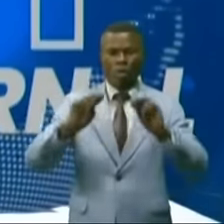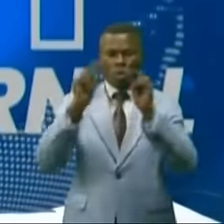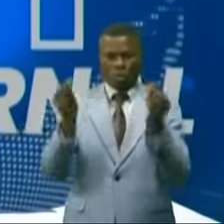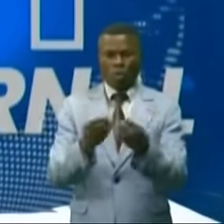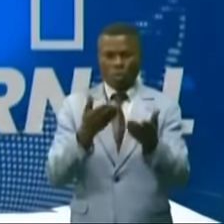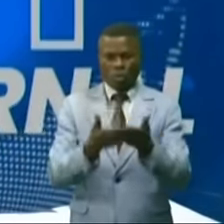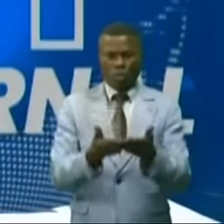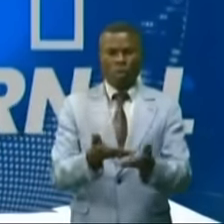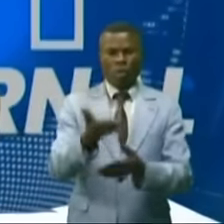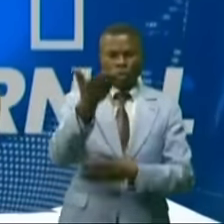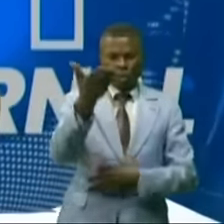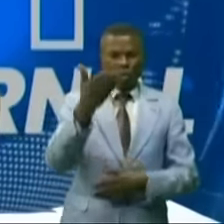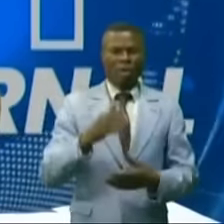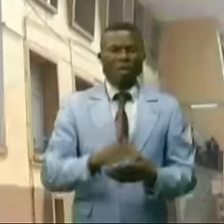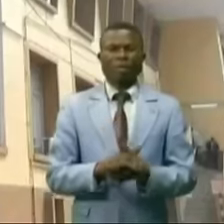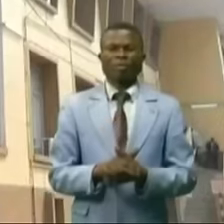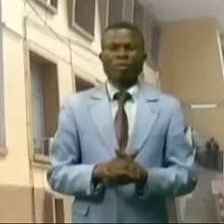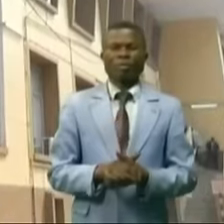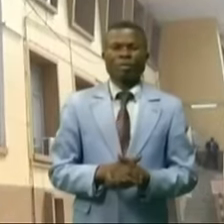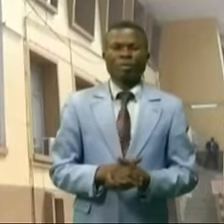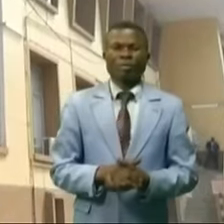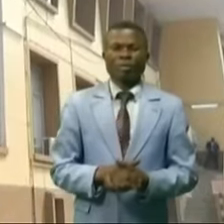un reportage de Etichala.